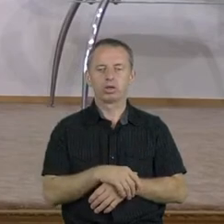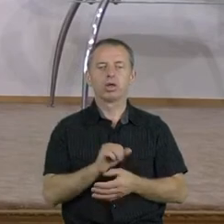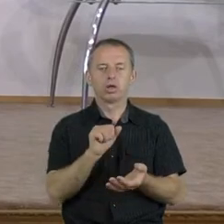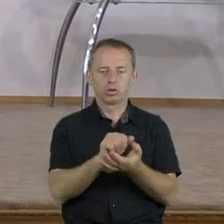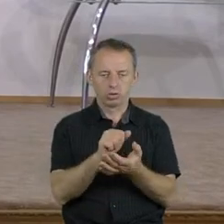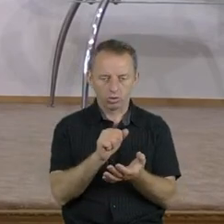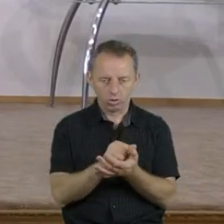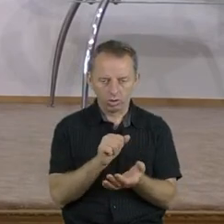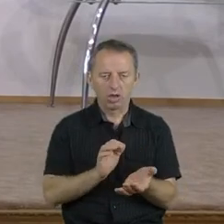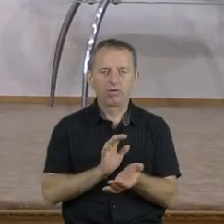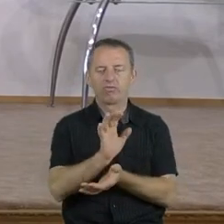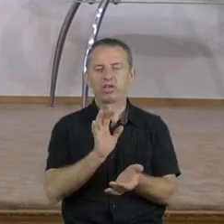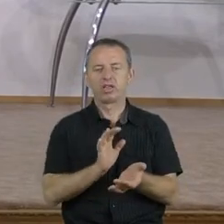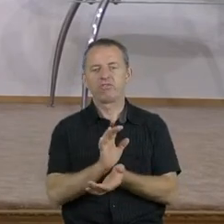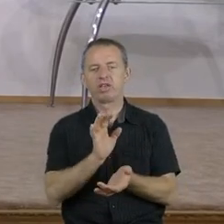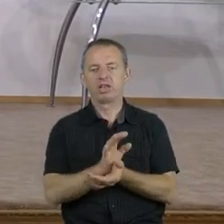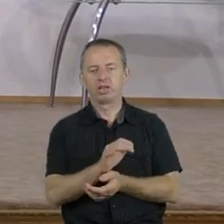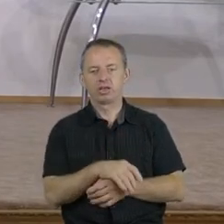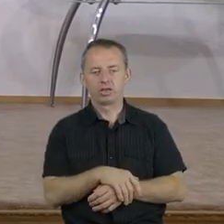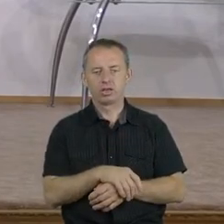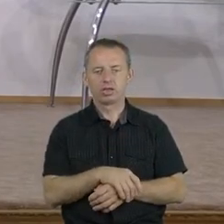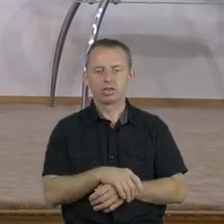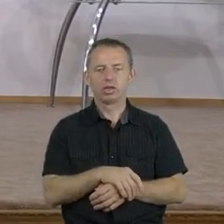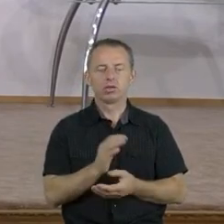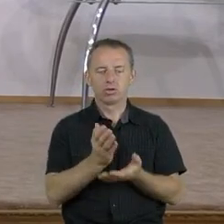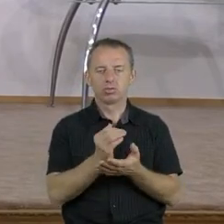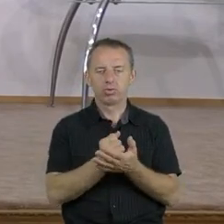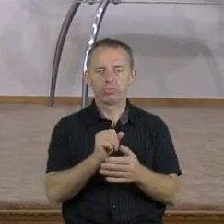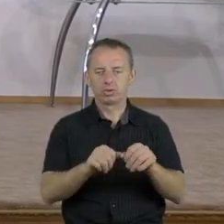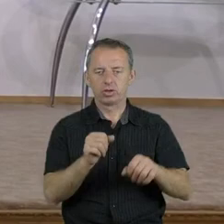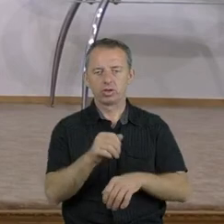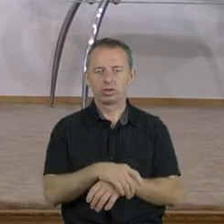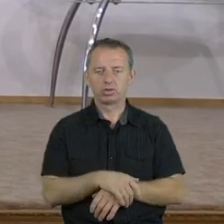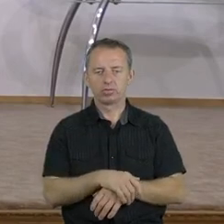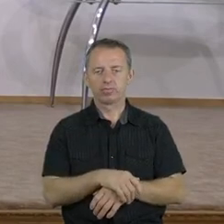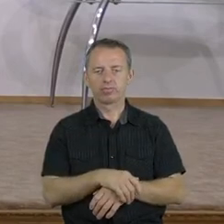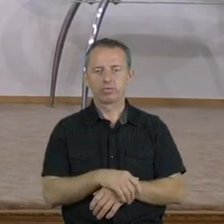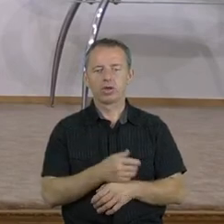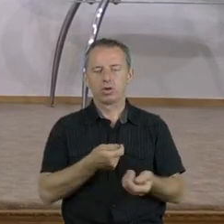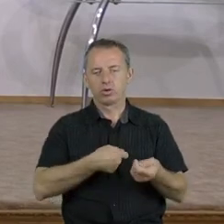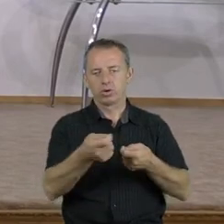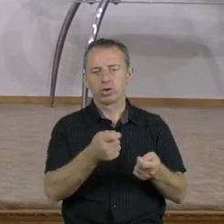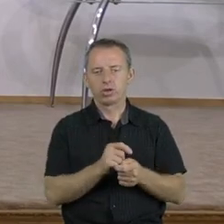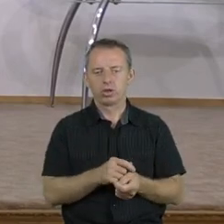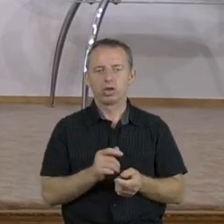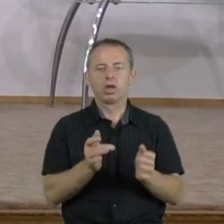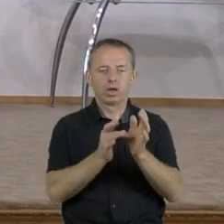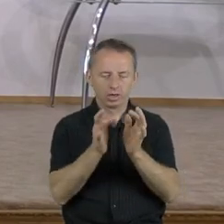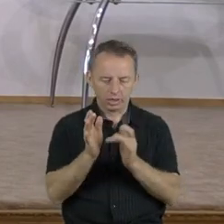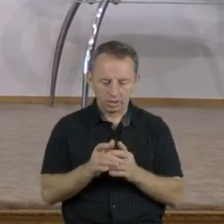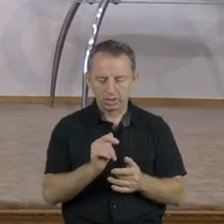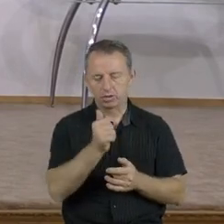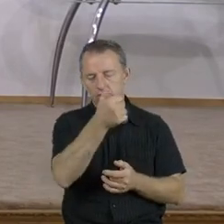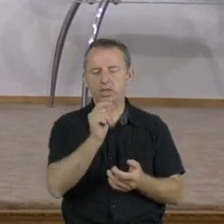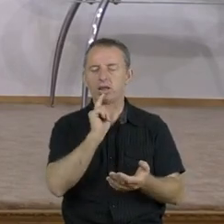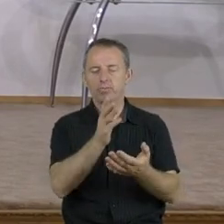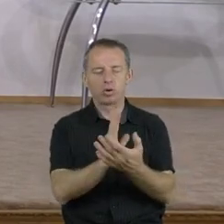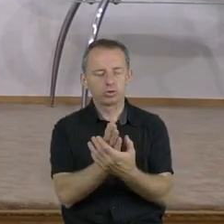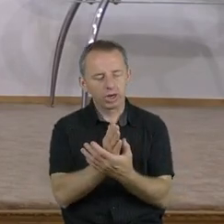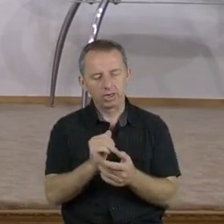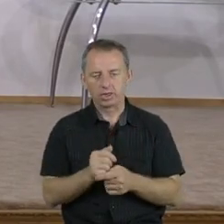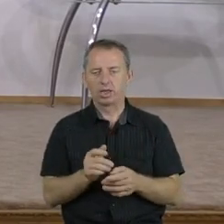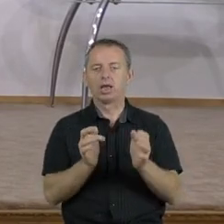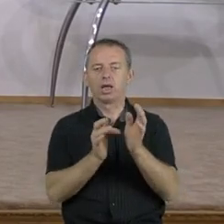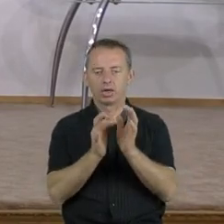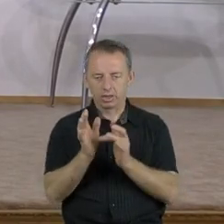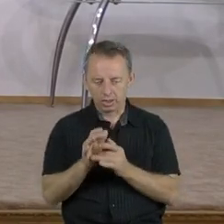drukuje wydawnictwo Posłaniec Sądu. I rozdawaliśmy takie ulotki: Chrystus Jedyny Pośrednik,